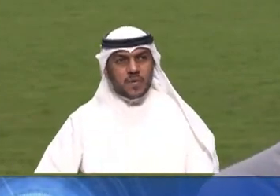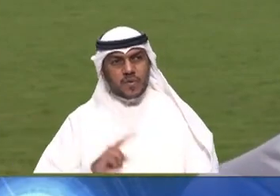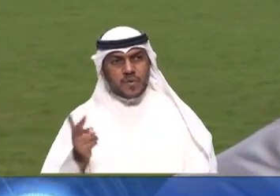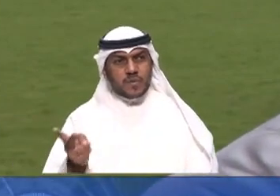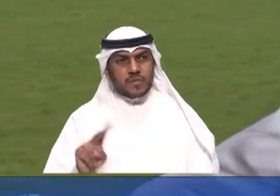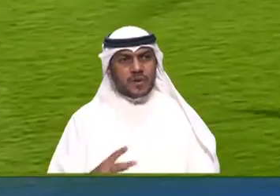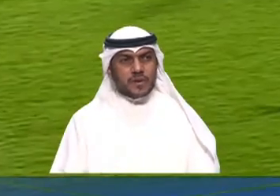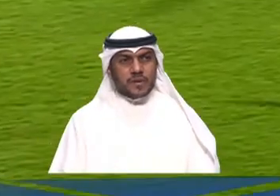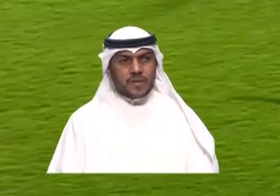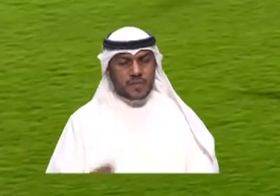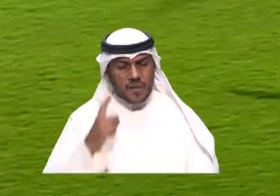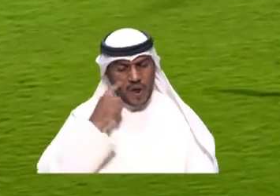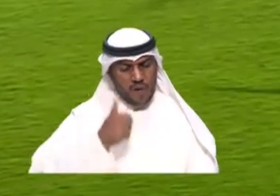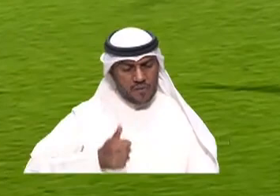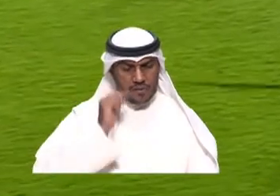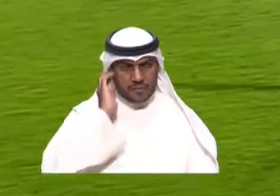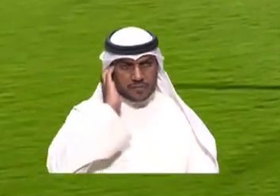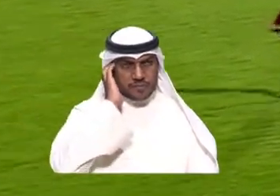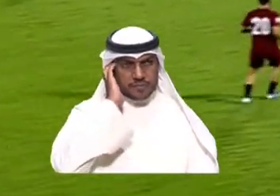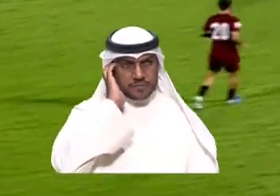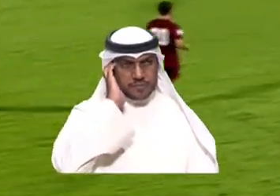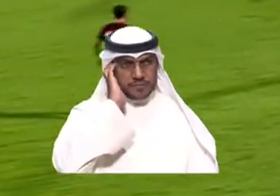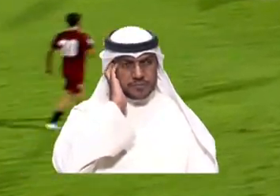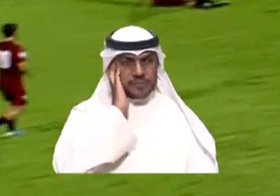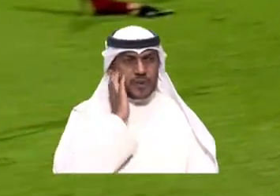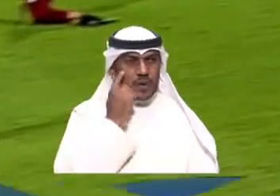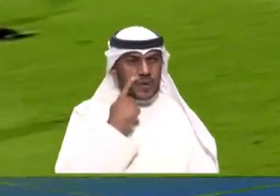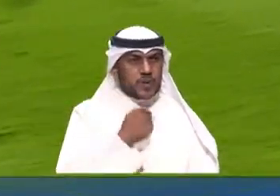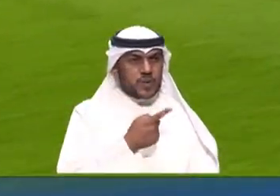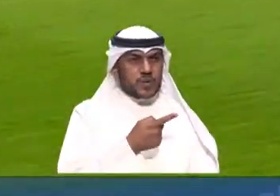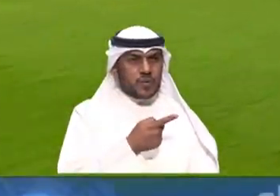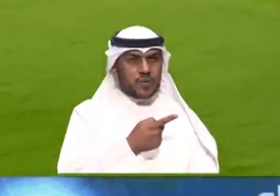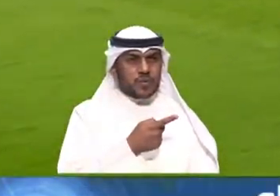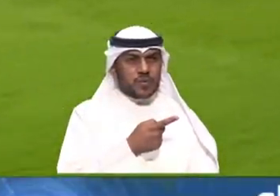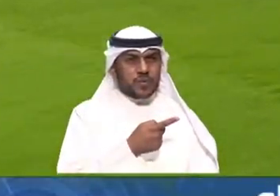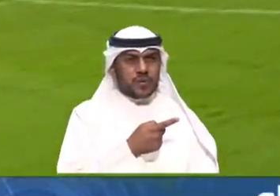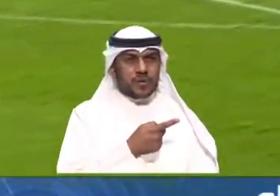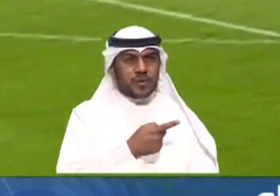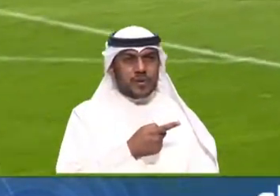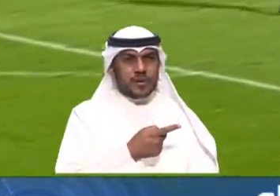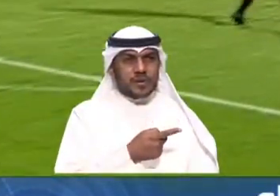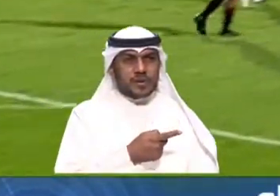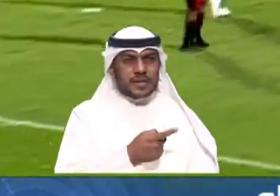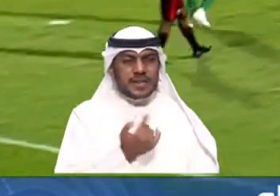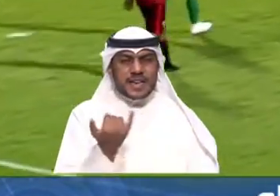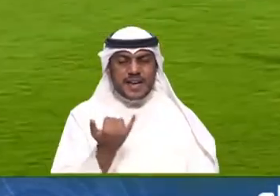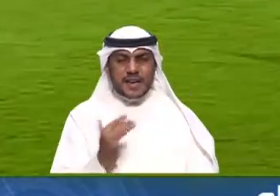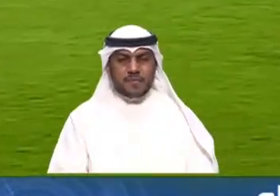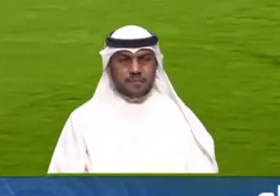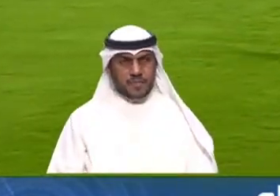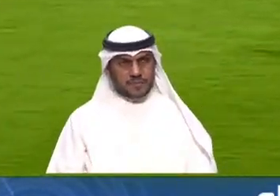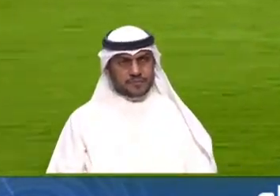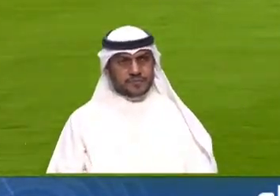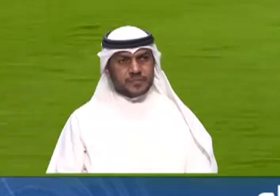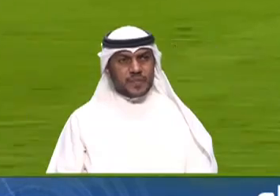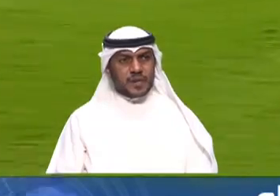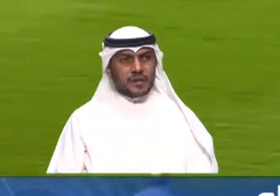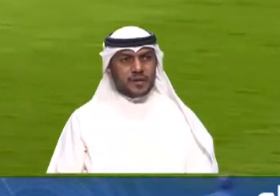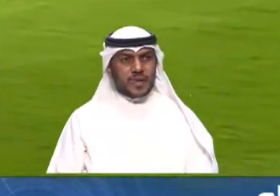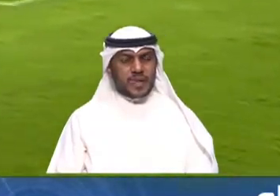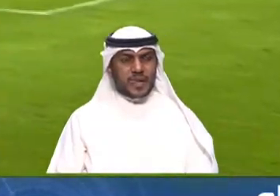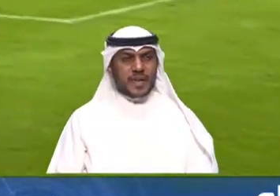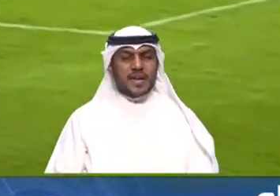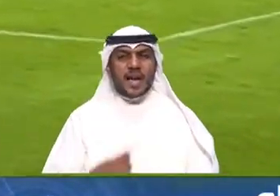اكيد بنفضل النتيجه. بهذا الانتصار رفع العميد رصيده ل6 نقاط في الصداره وبالتساوي مع